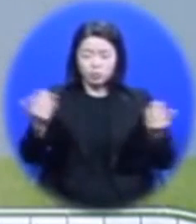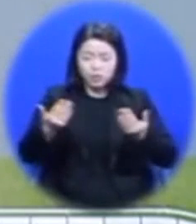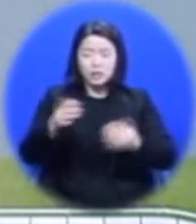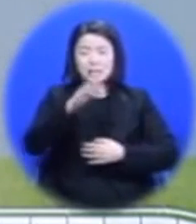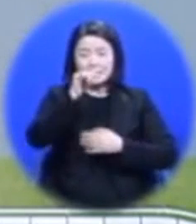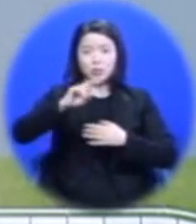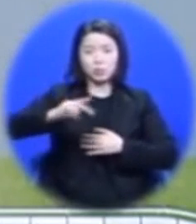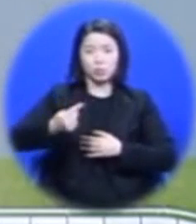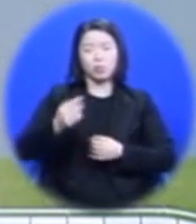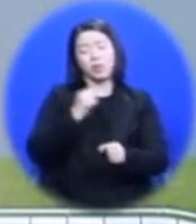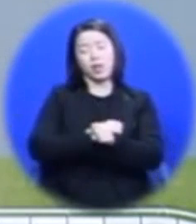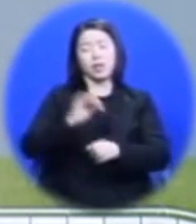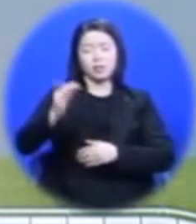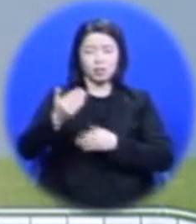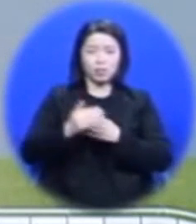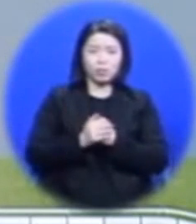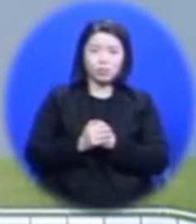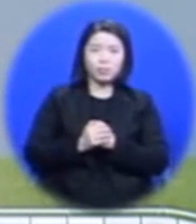됩니다.